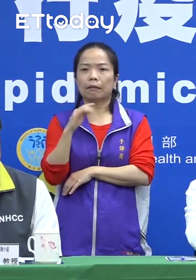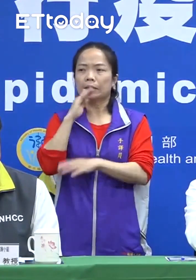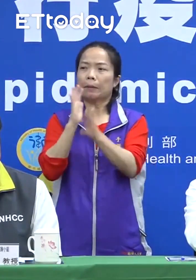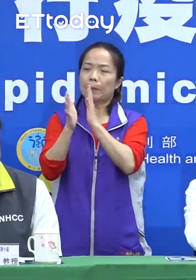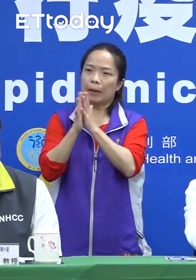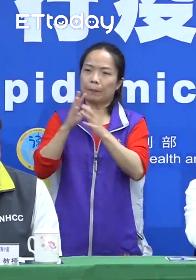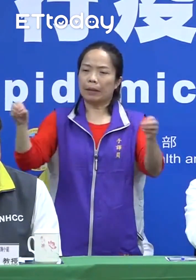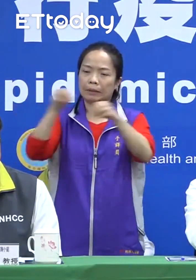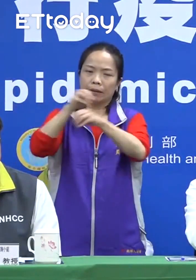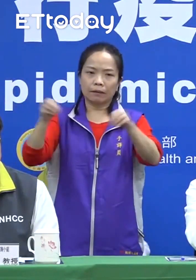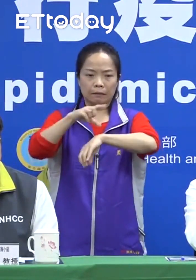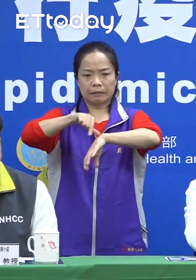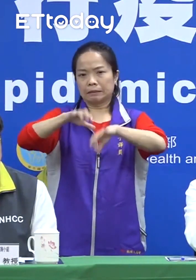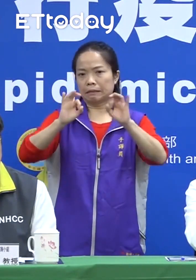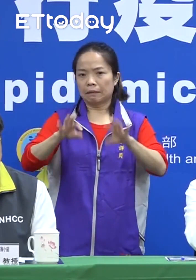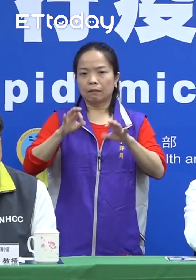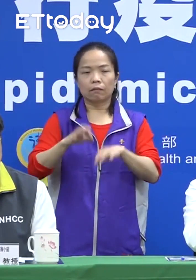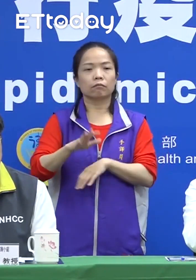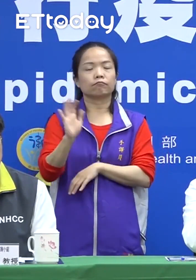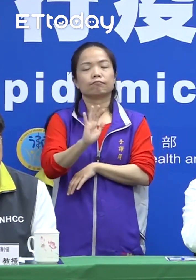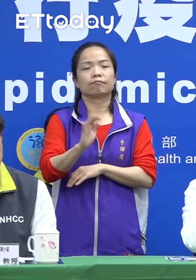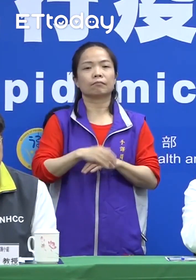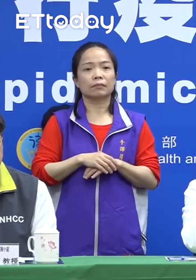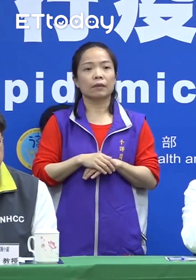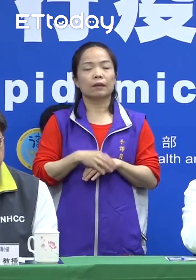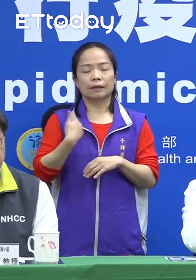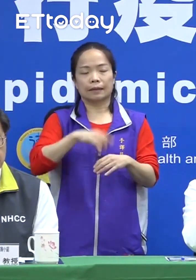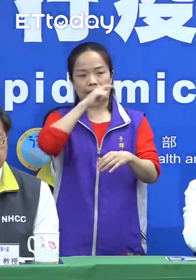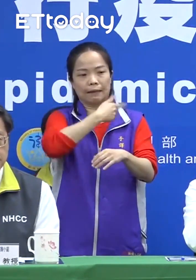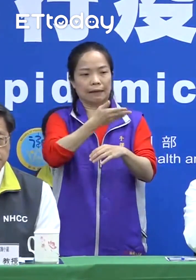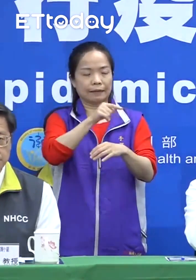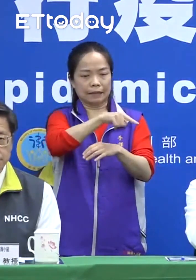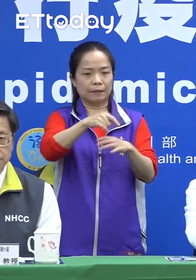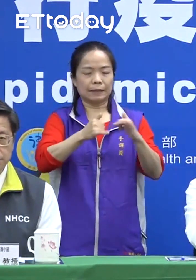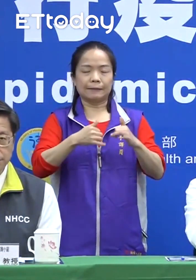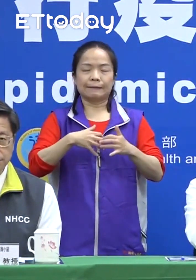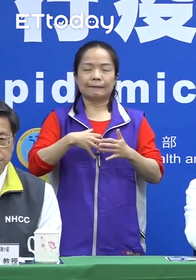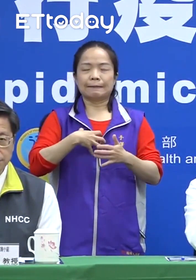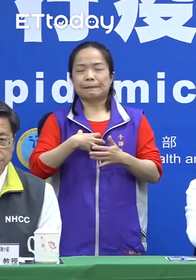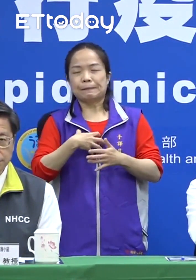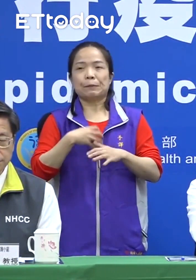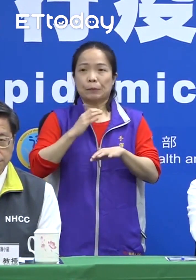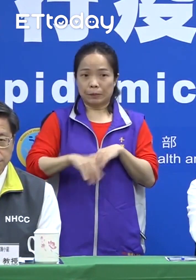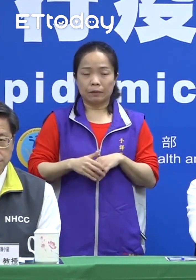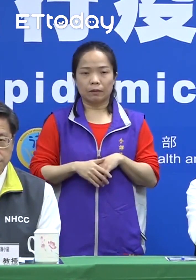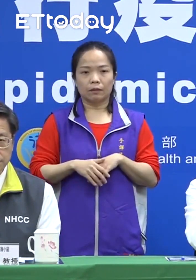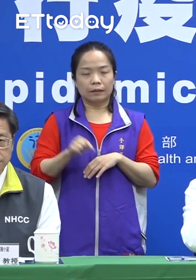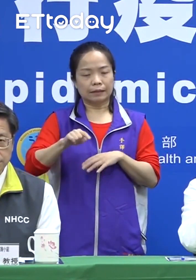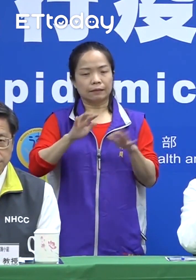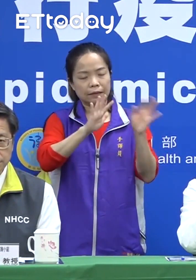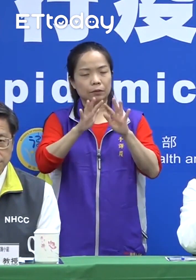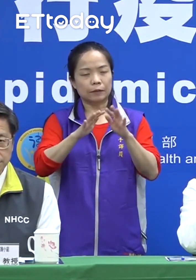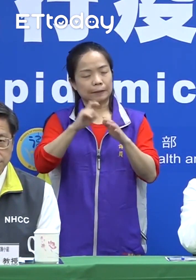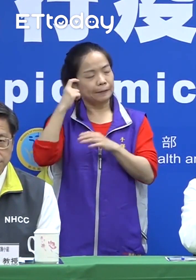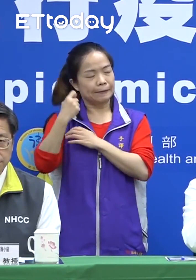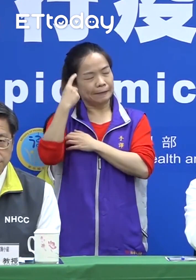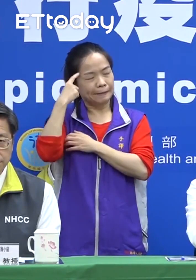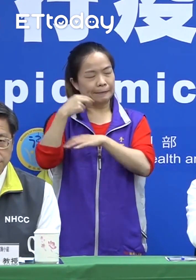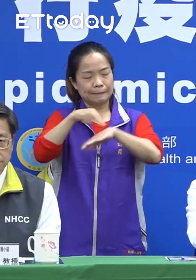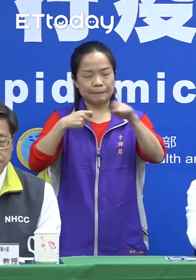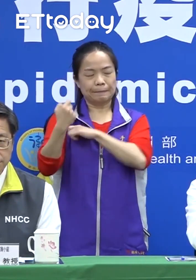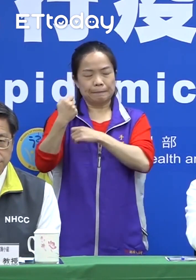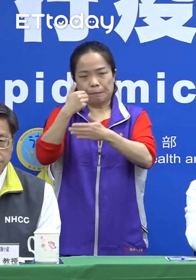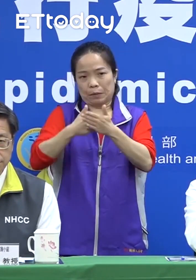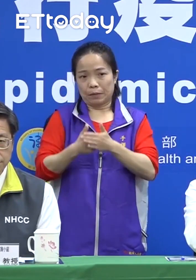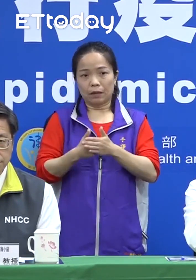的安排，浪费掉很多的时间，也让大家心情比较浮躁。那这方情况大家都没有，所以我预计一